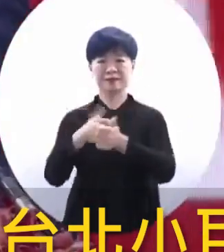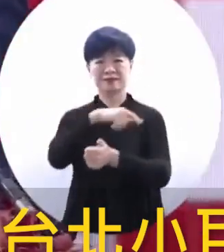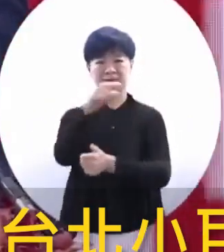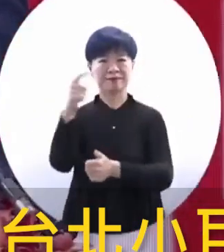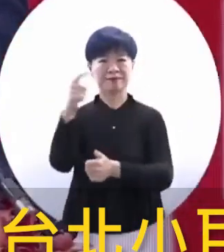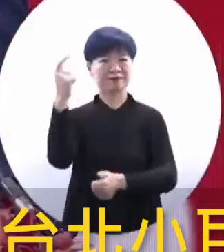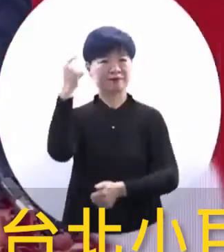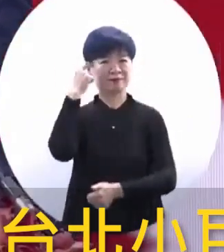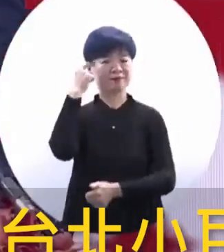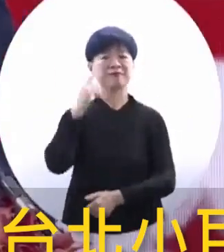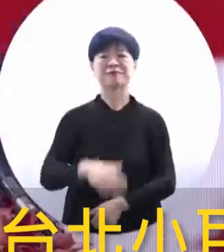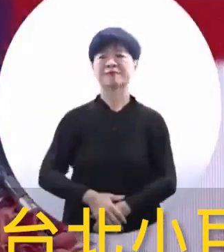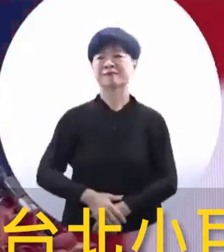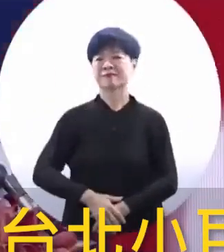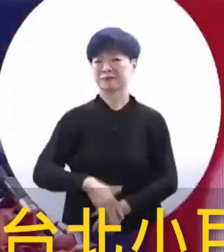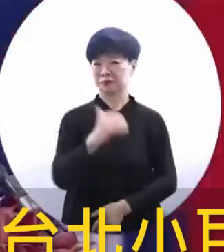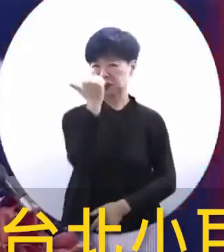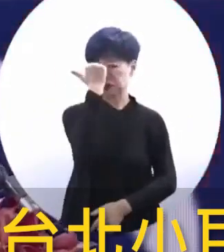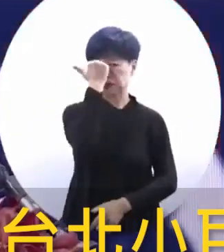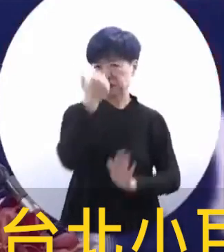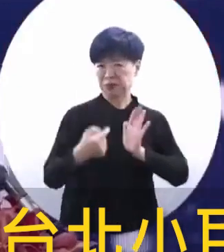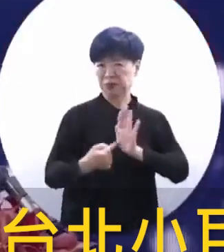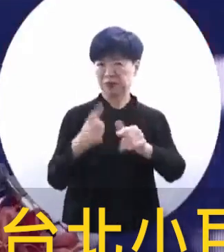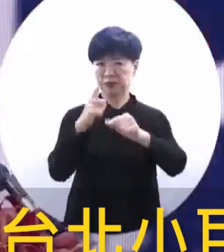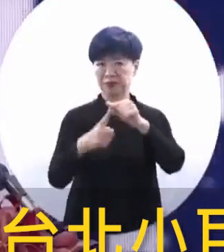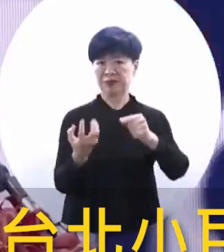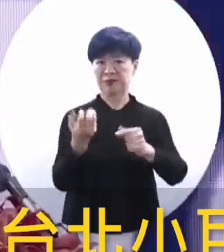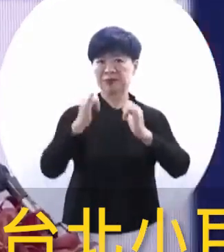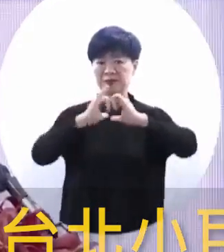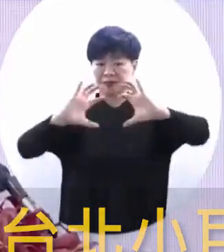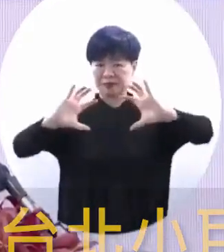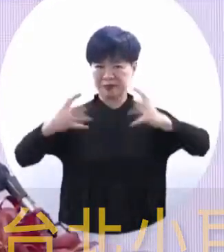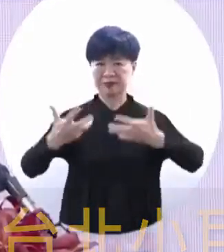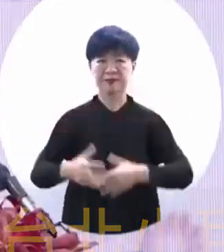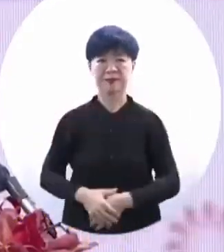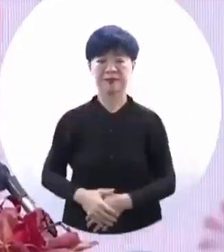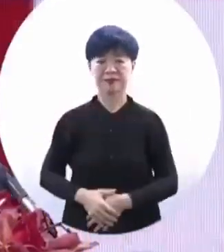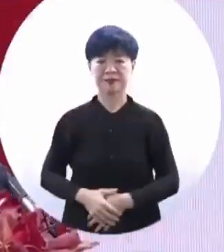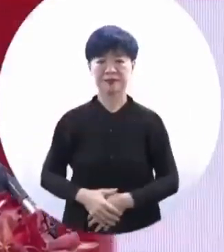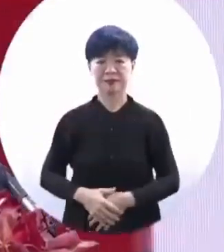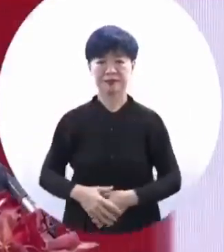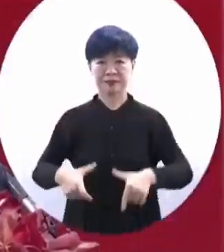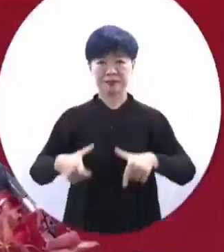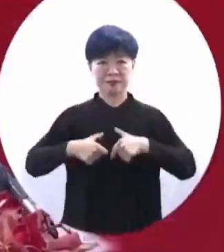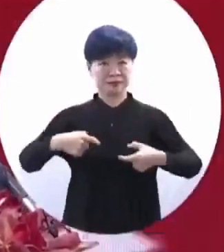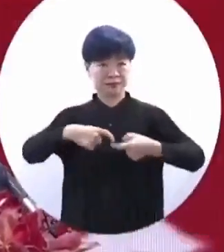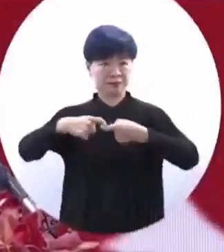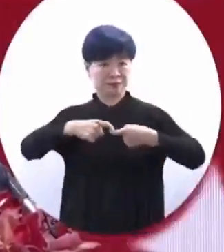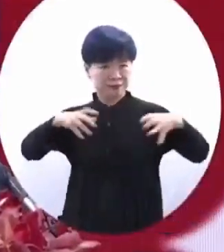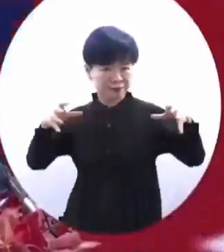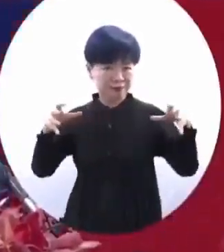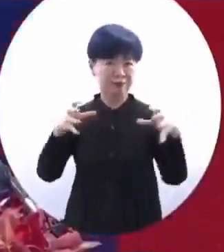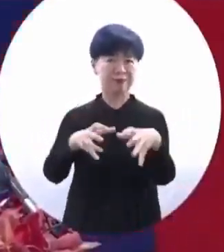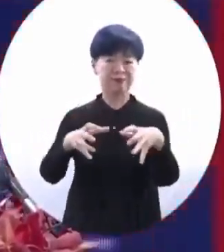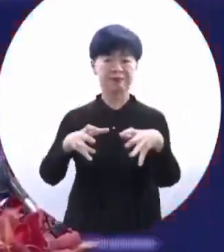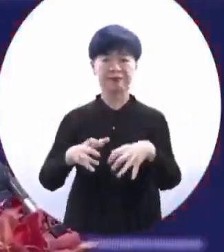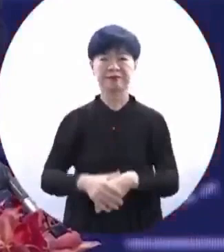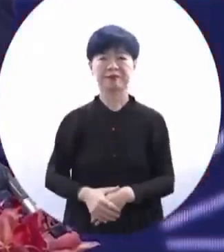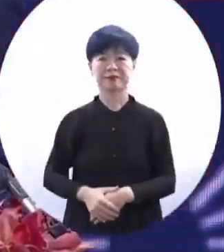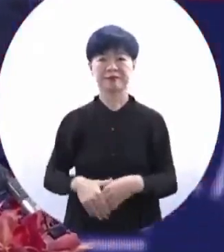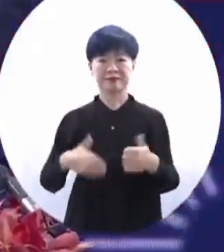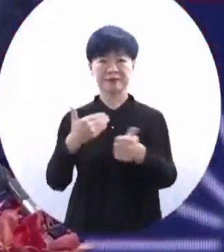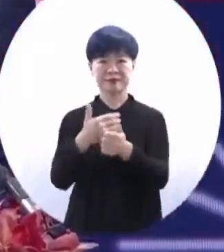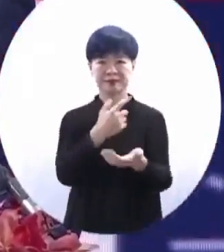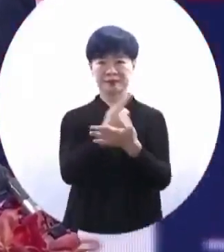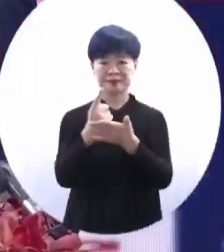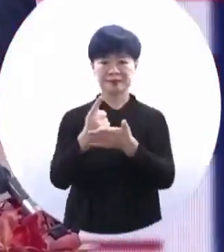骄傲，展现中华民国向心力、凝聚力，让